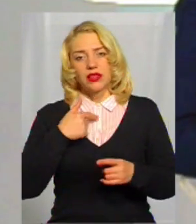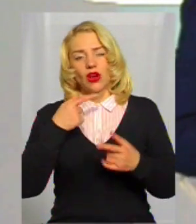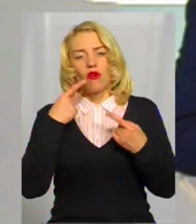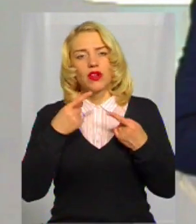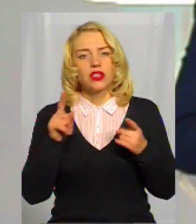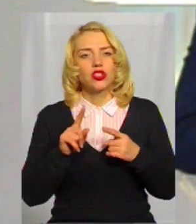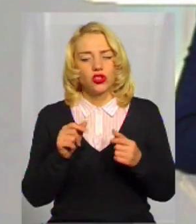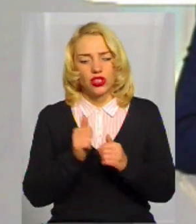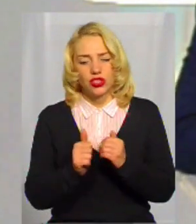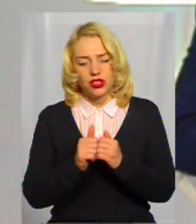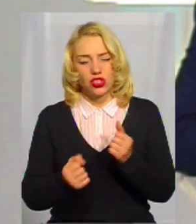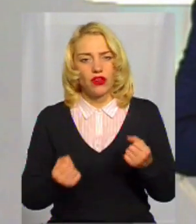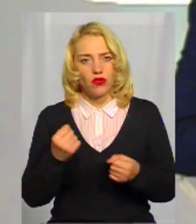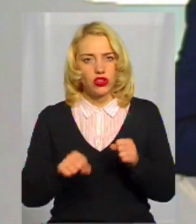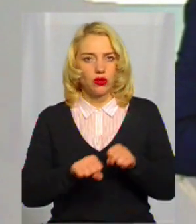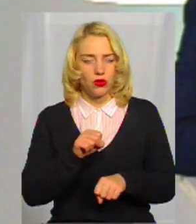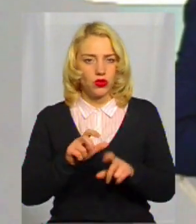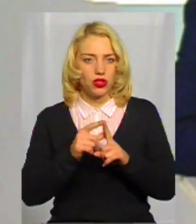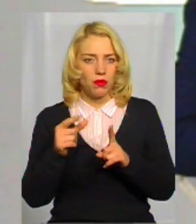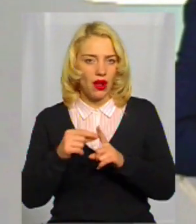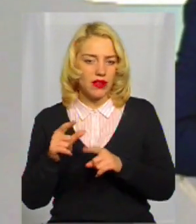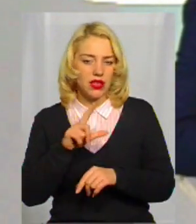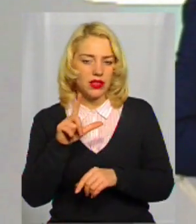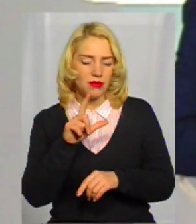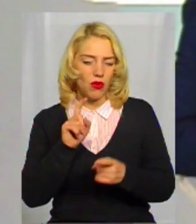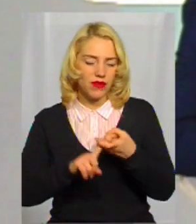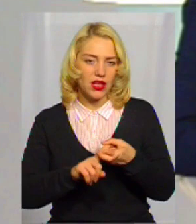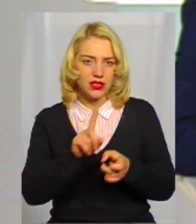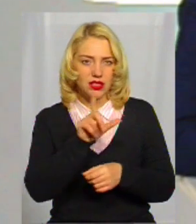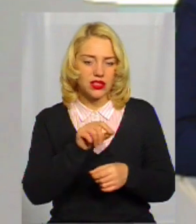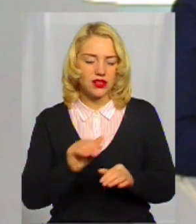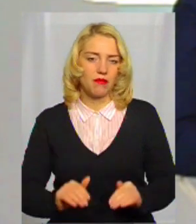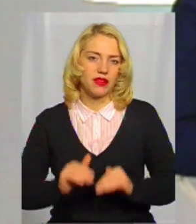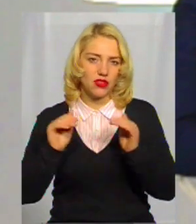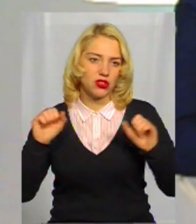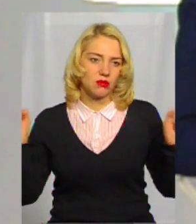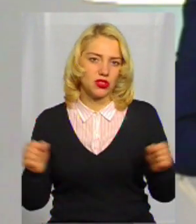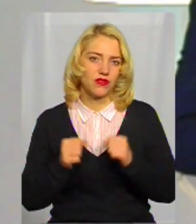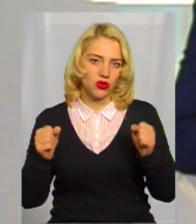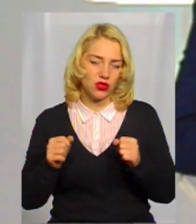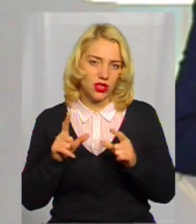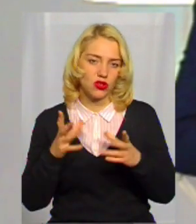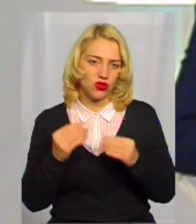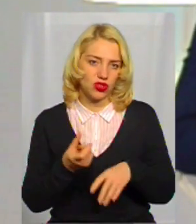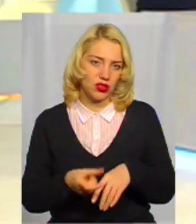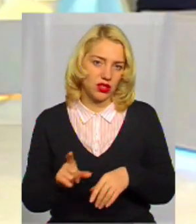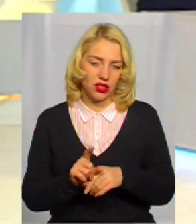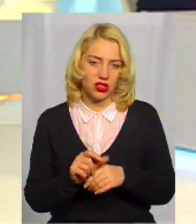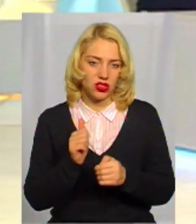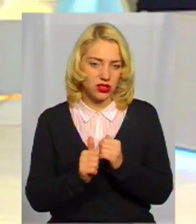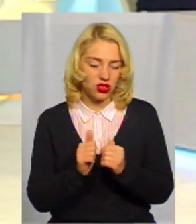найчастіше водії порушують правила, пов'язані з підвищенням швидкості. А що ще найчастіше порушують